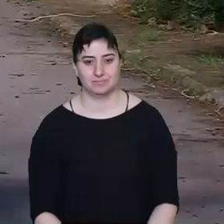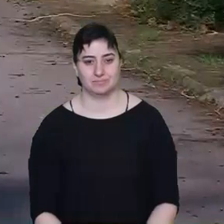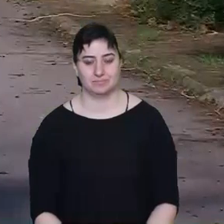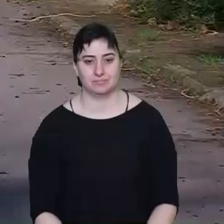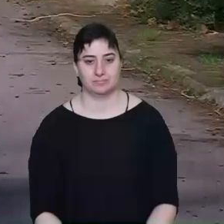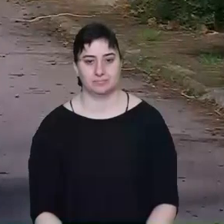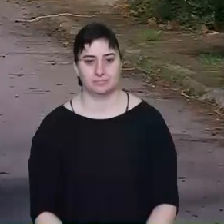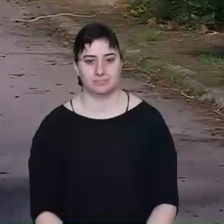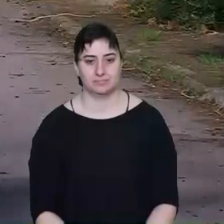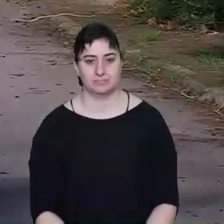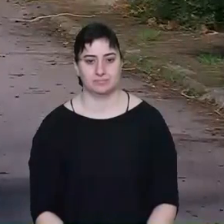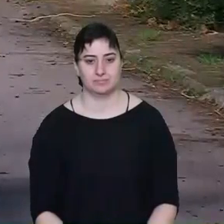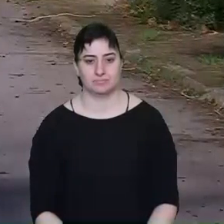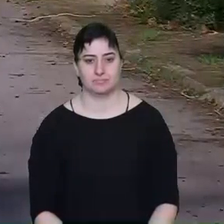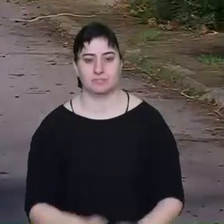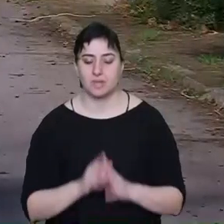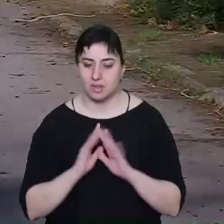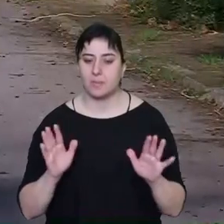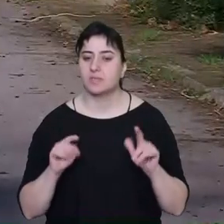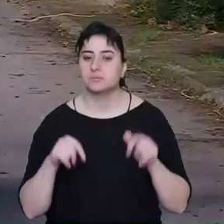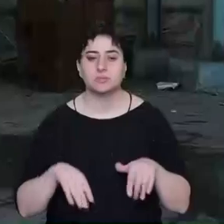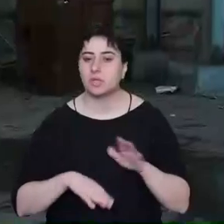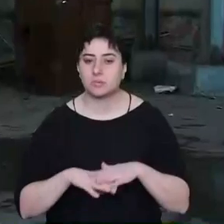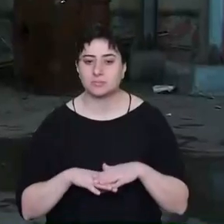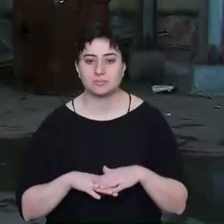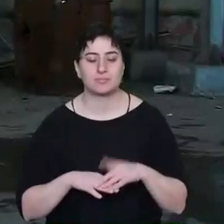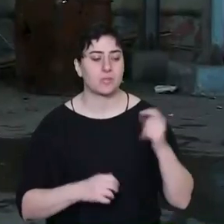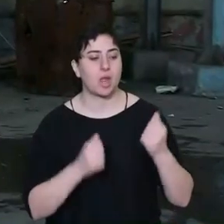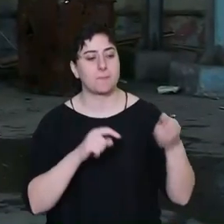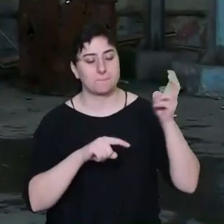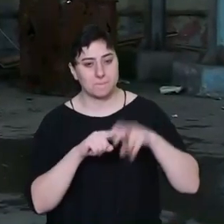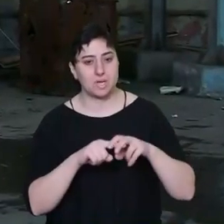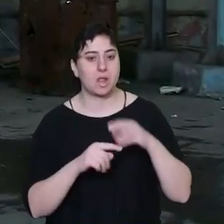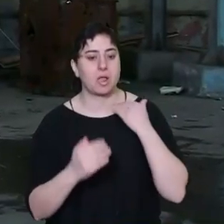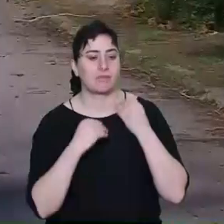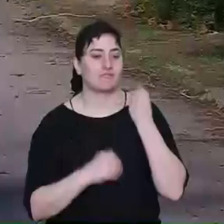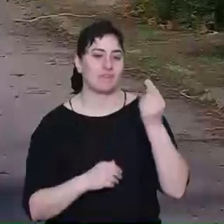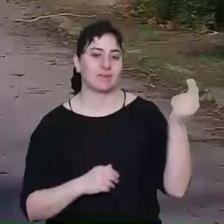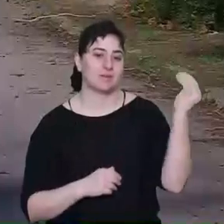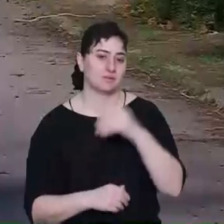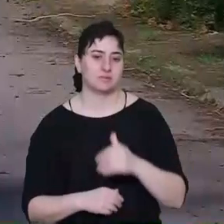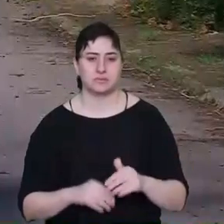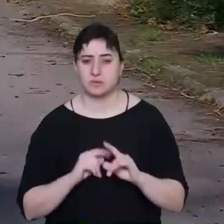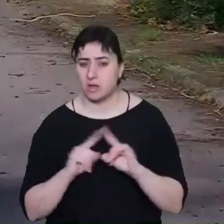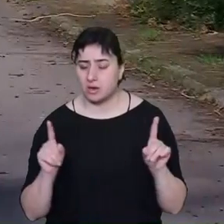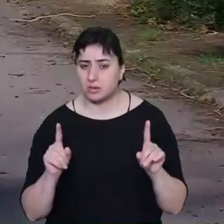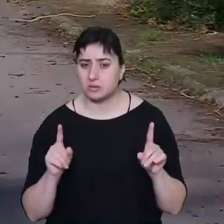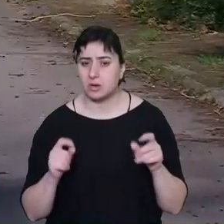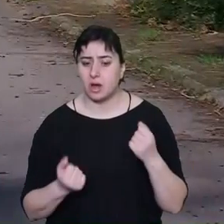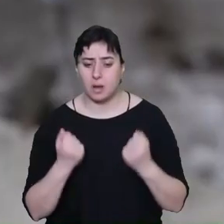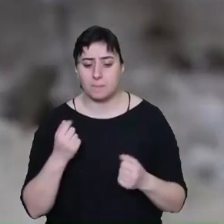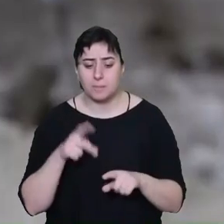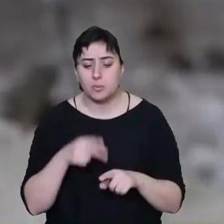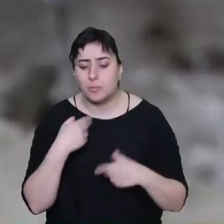Nurhan elinde telefonla yürüyor. Tamamdır. Şimdi ne yapacağım? Arabana binip söyleyeceğimiz yere geleceksin. Bir dakika, hayır.